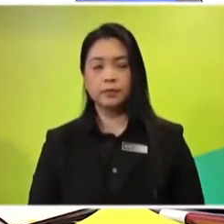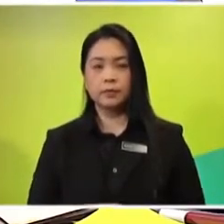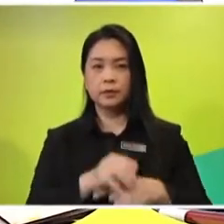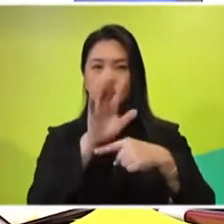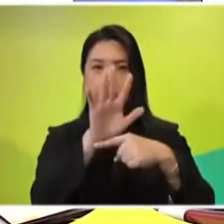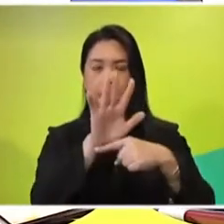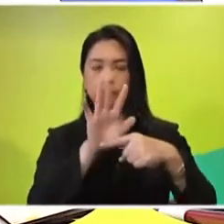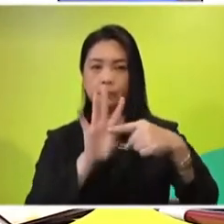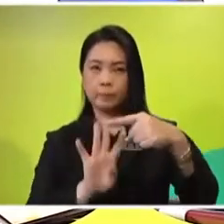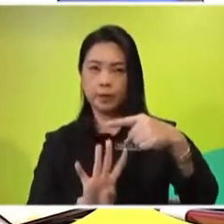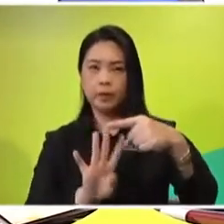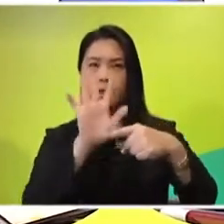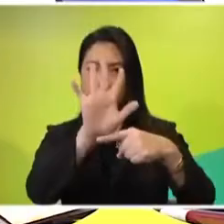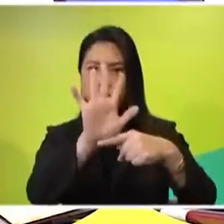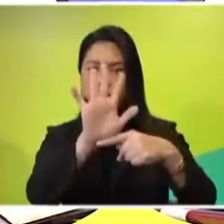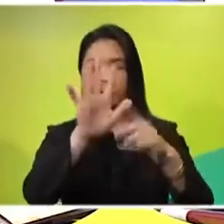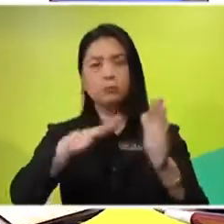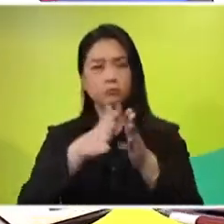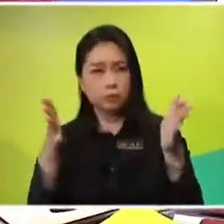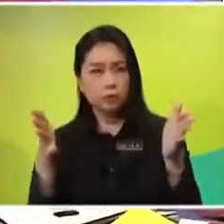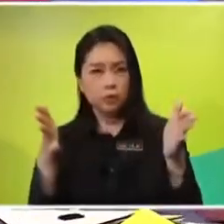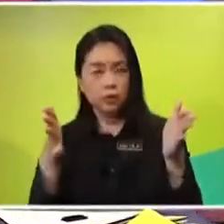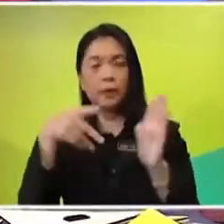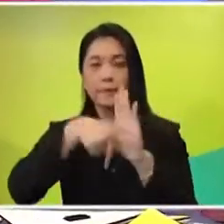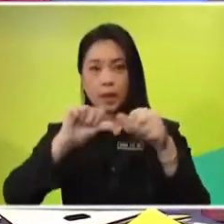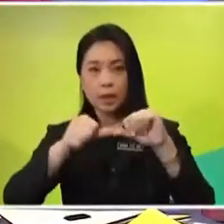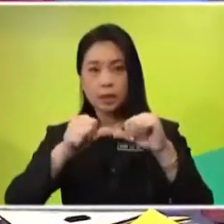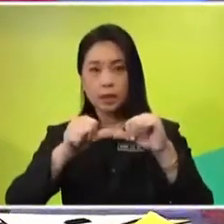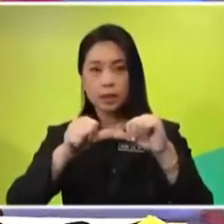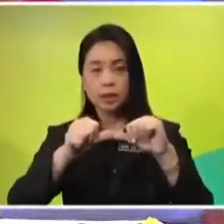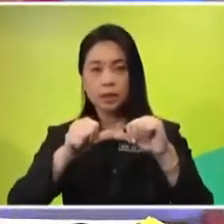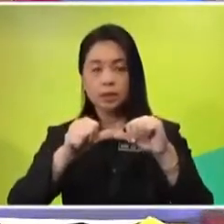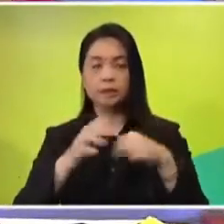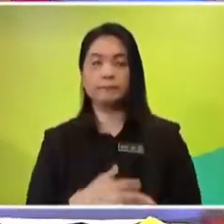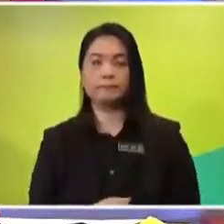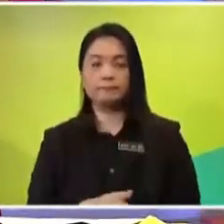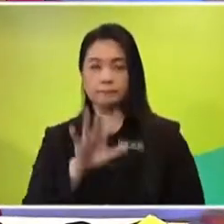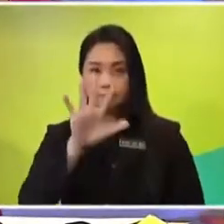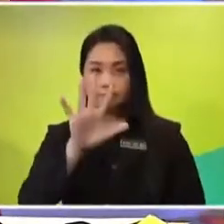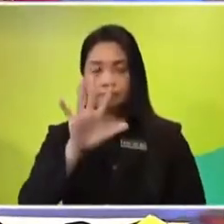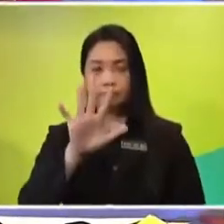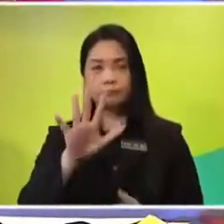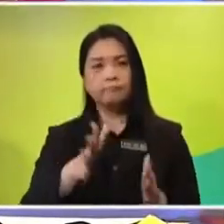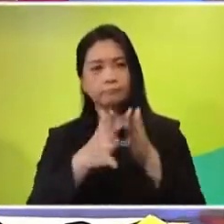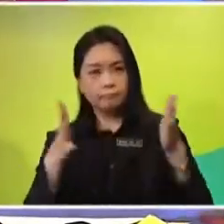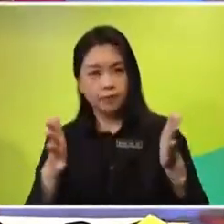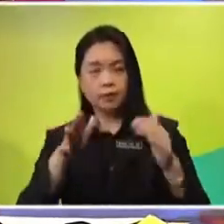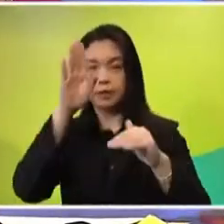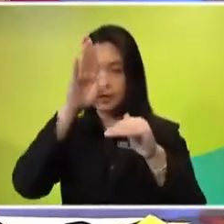5/4 lebih besarlah, cikgu, pengangkanya. Ha, betul. 5 lebih besar